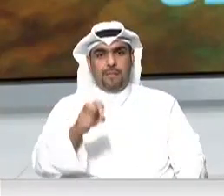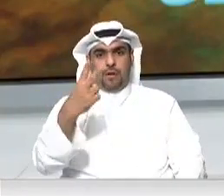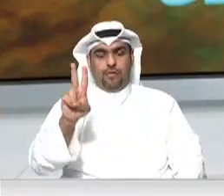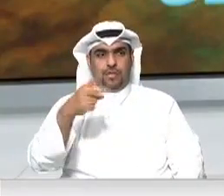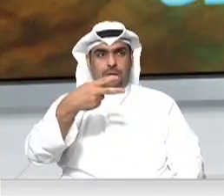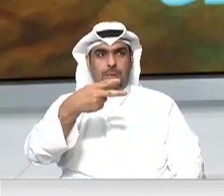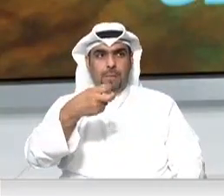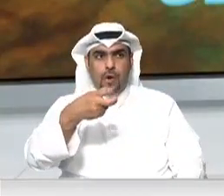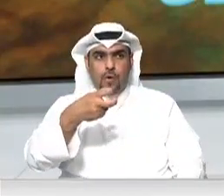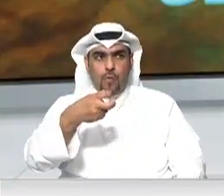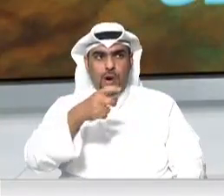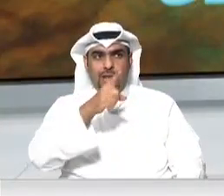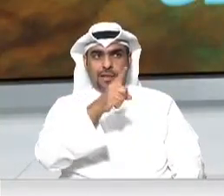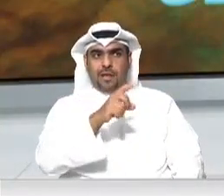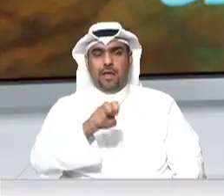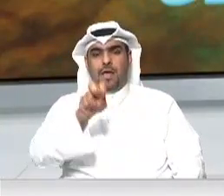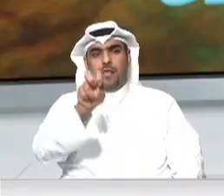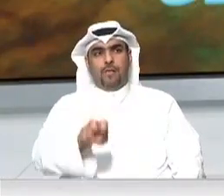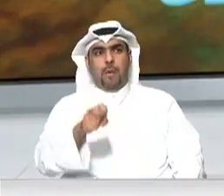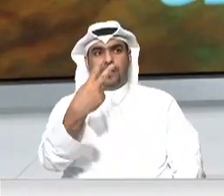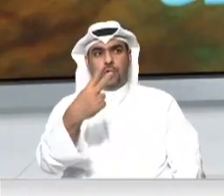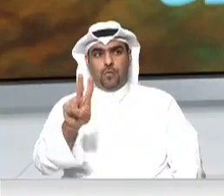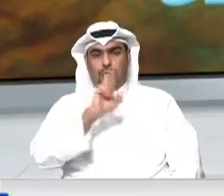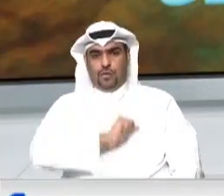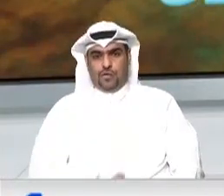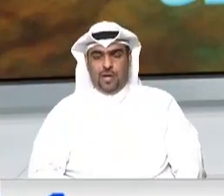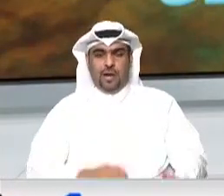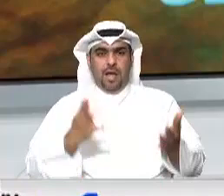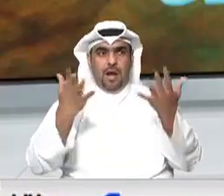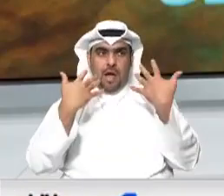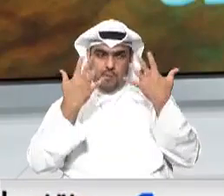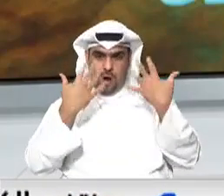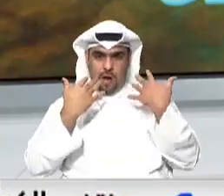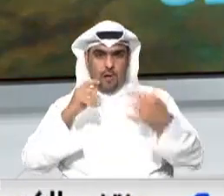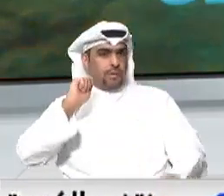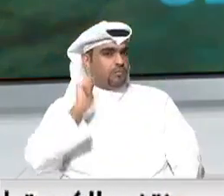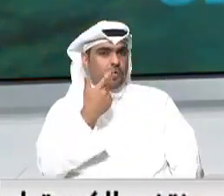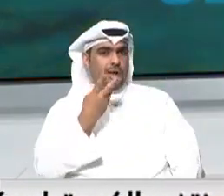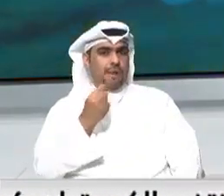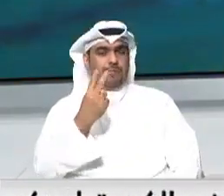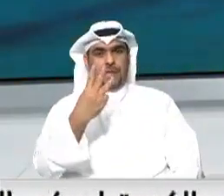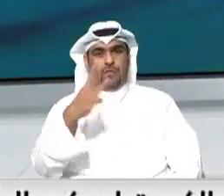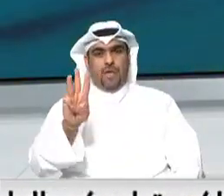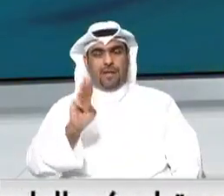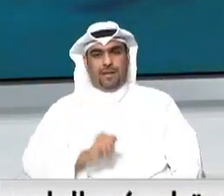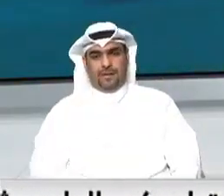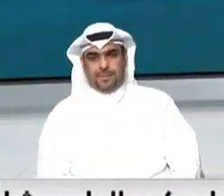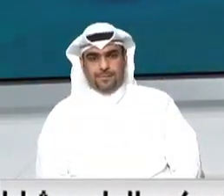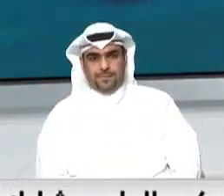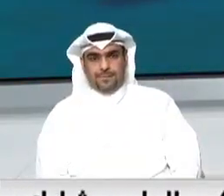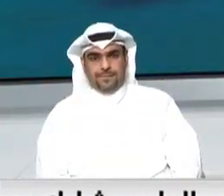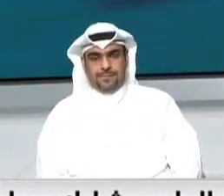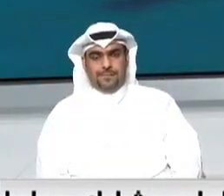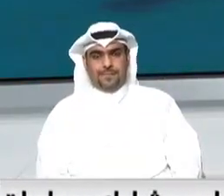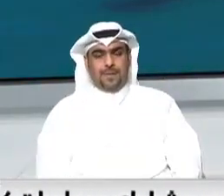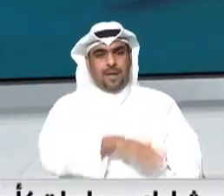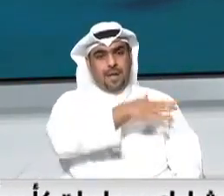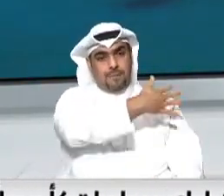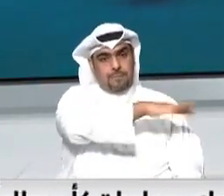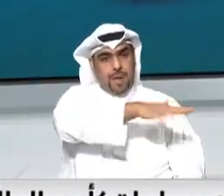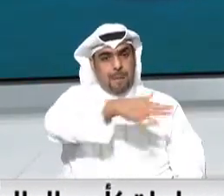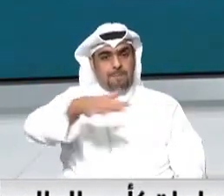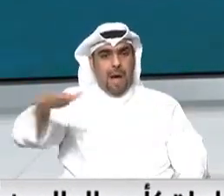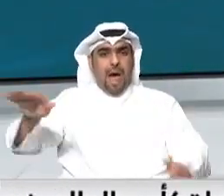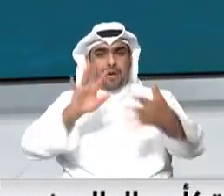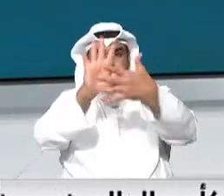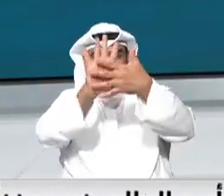الكويت تستمر ايضا الرياح الشماليه الغربيه معتدله السرعه بشكل عام اما بالنسبه للاجواء البحريه